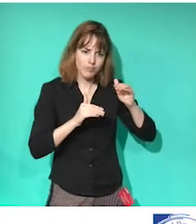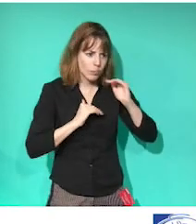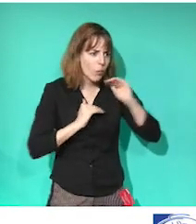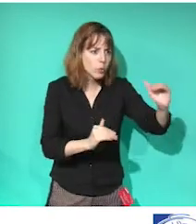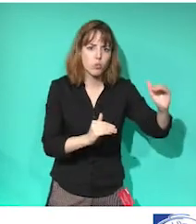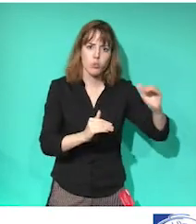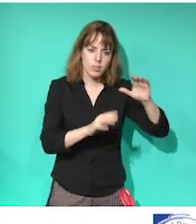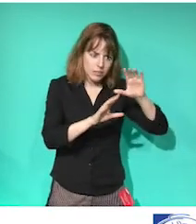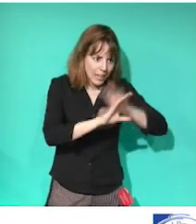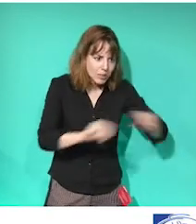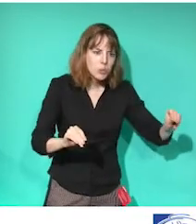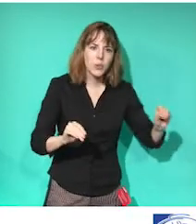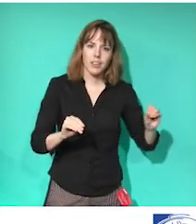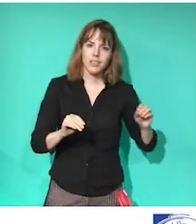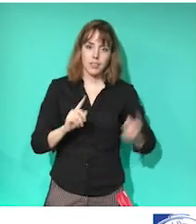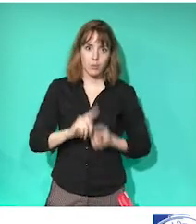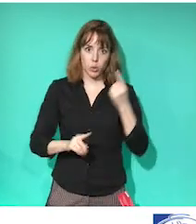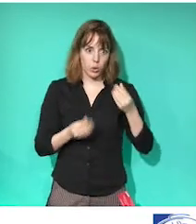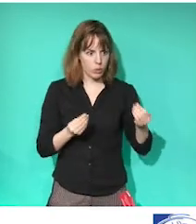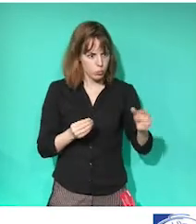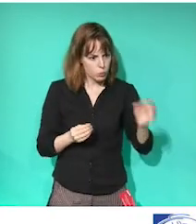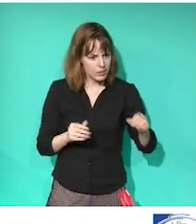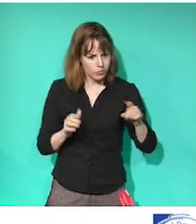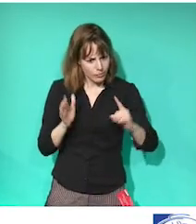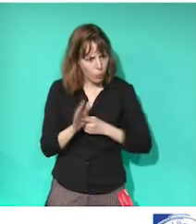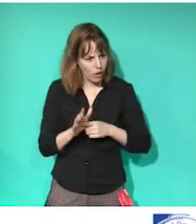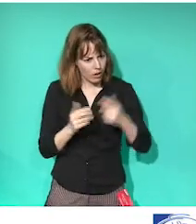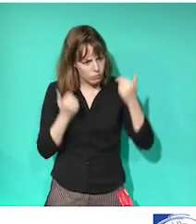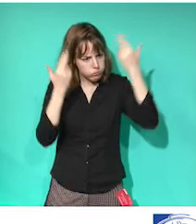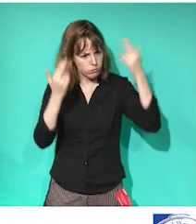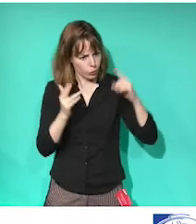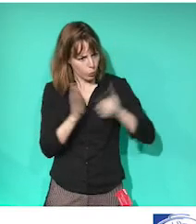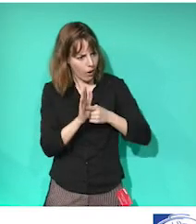engagement, à qui il faut, dont il faut légitimer à la fois